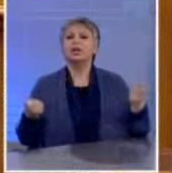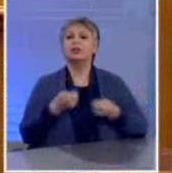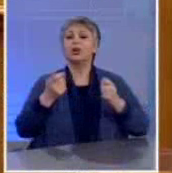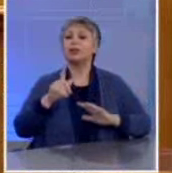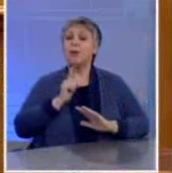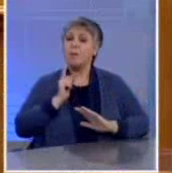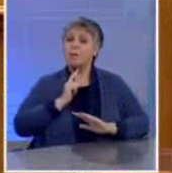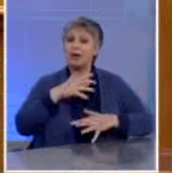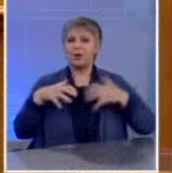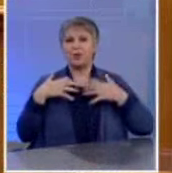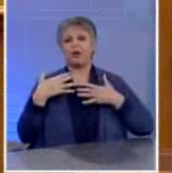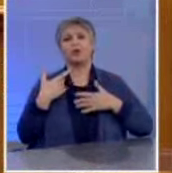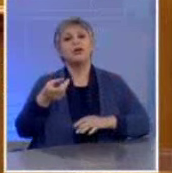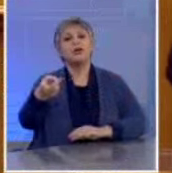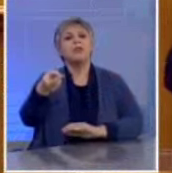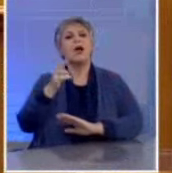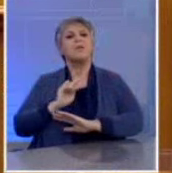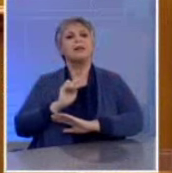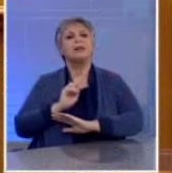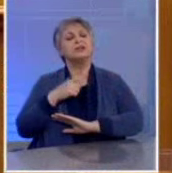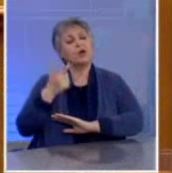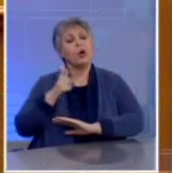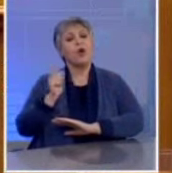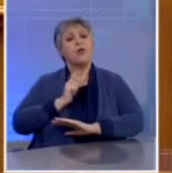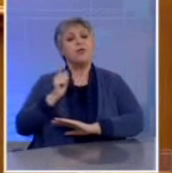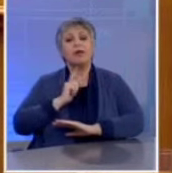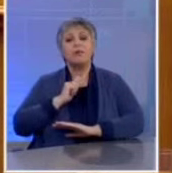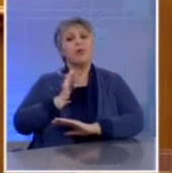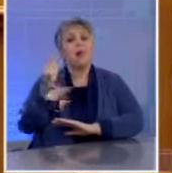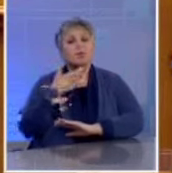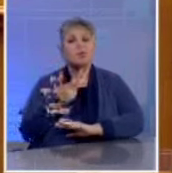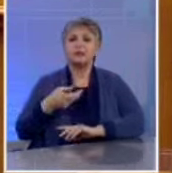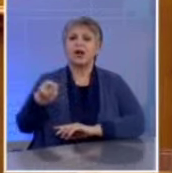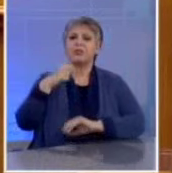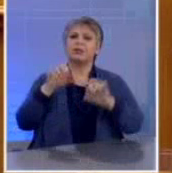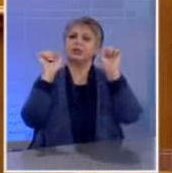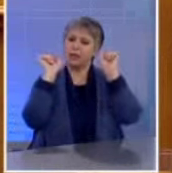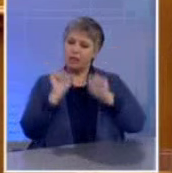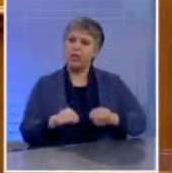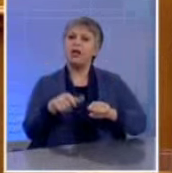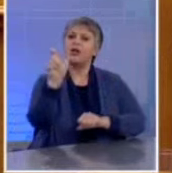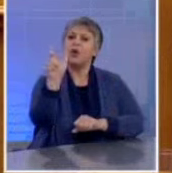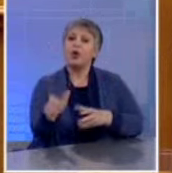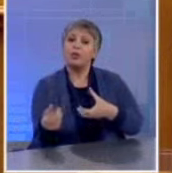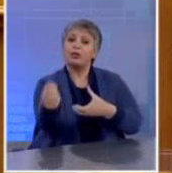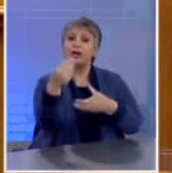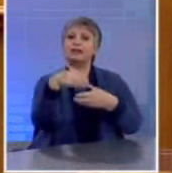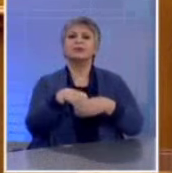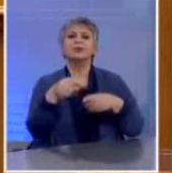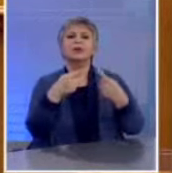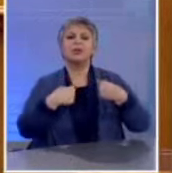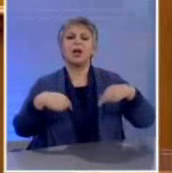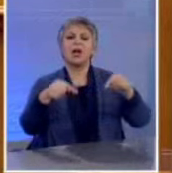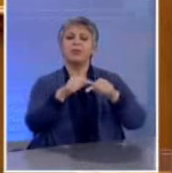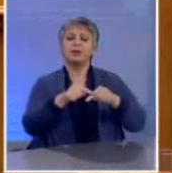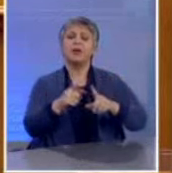αγωνία την απάντησή σας, περιμένω με αγωνία τη θετική συμβολή σας. Να συμμετάσχετε κι εσείς σε αυτή την επιτροπή,